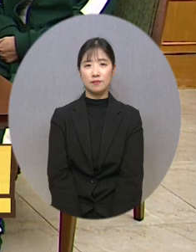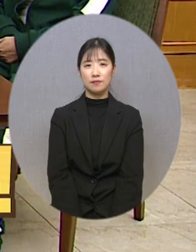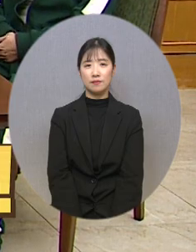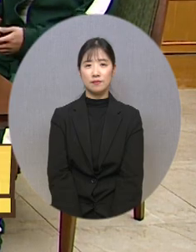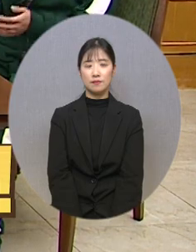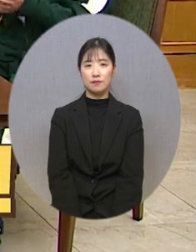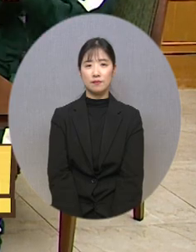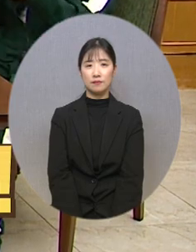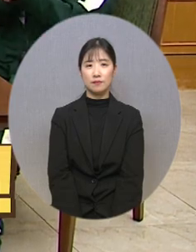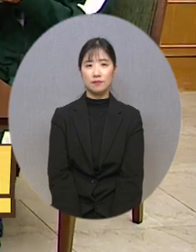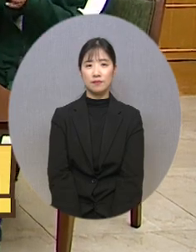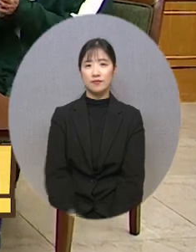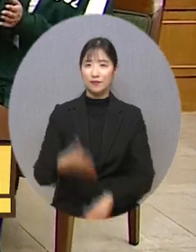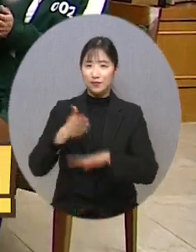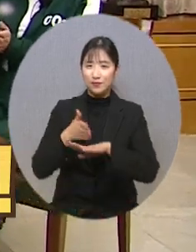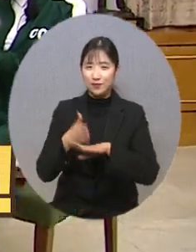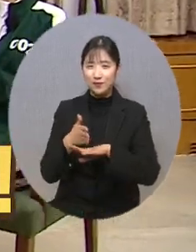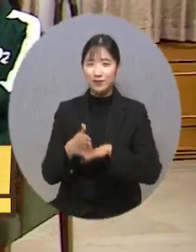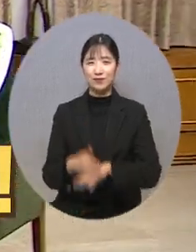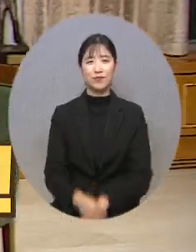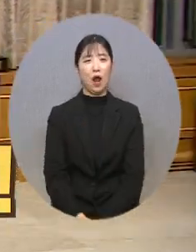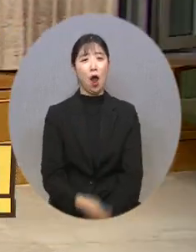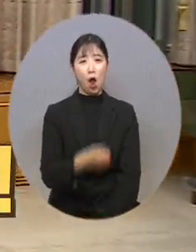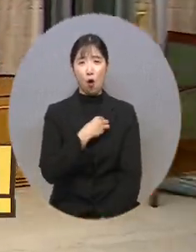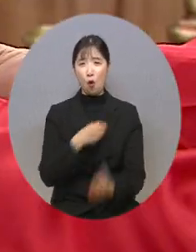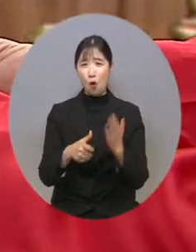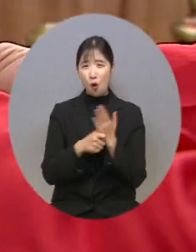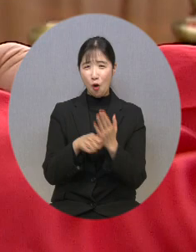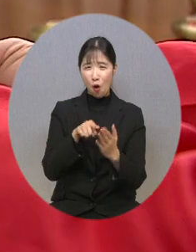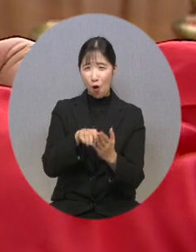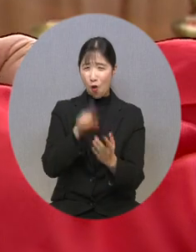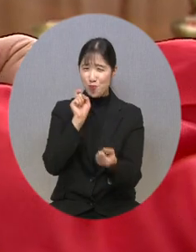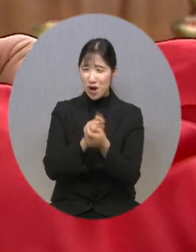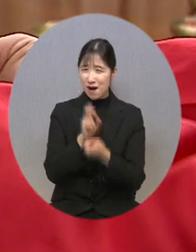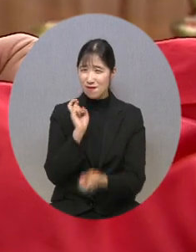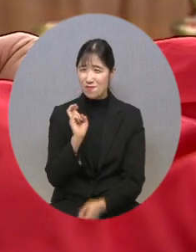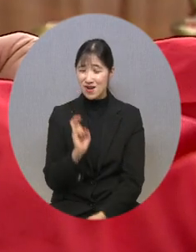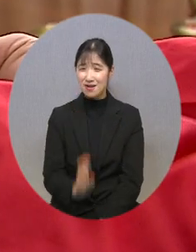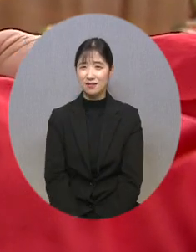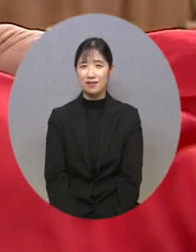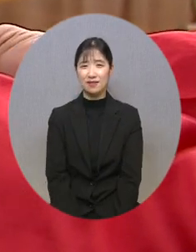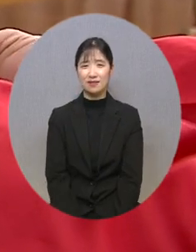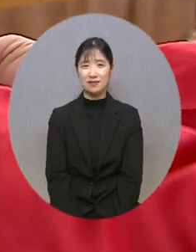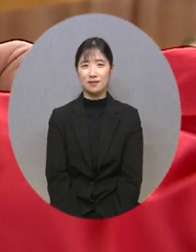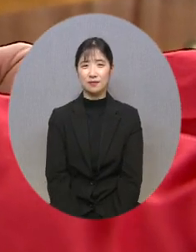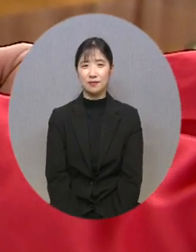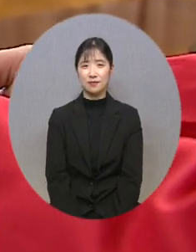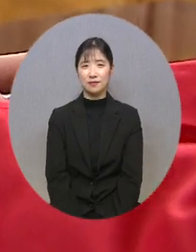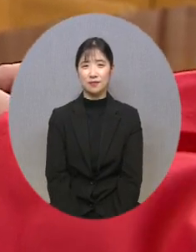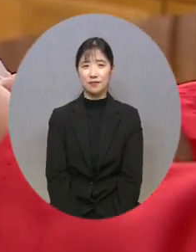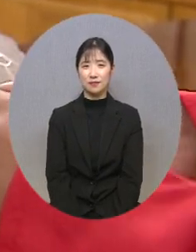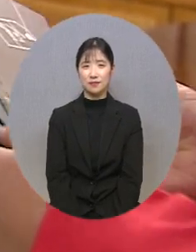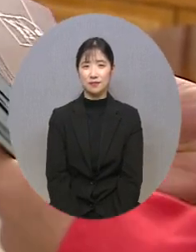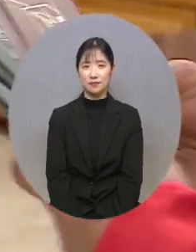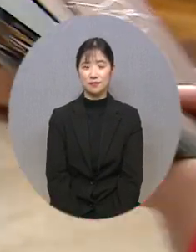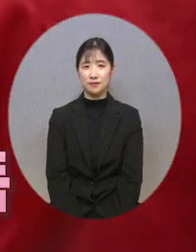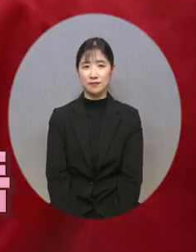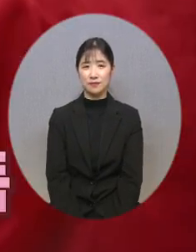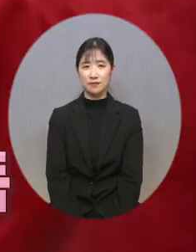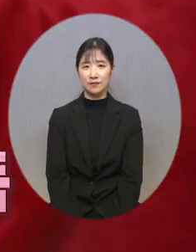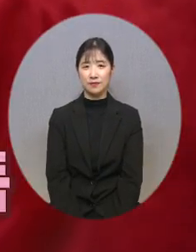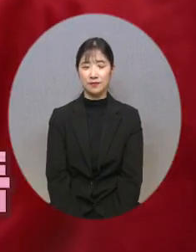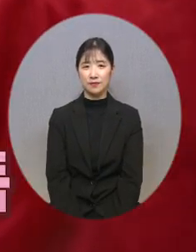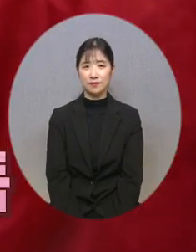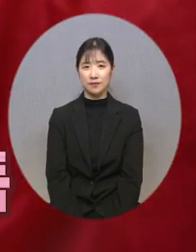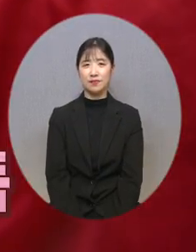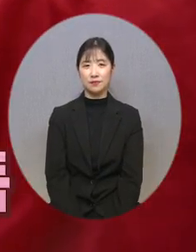일단 야, 감사합니다. 회원권 나오는 거 아니야 정말? 하나, 둘, 셋, 넷 이렇게 하겠습니다. 자, 정남